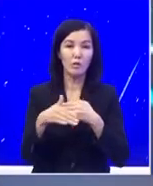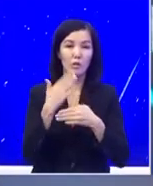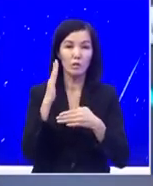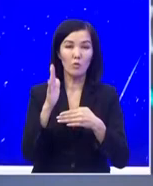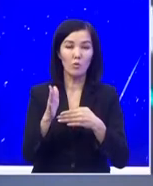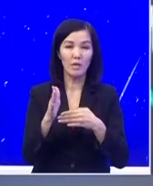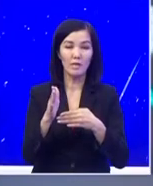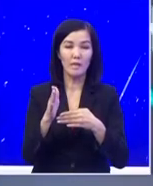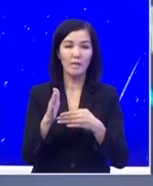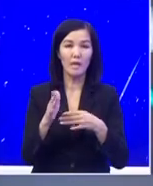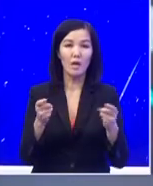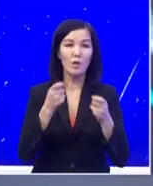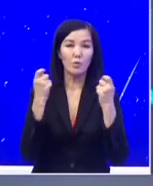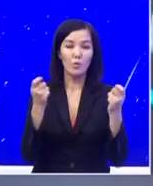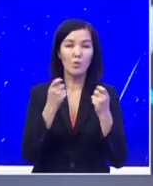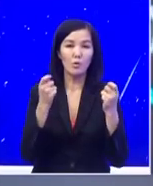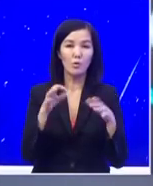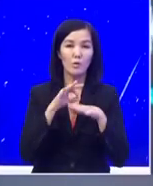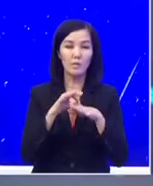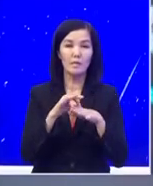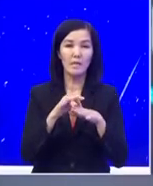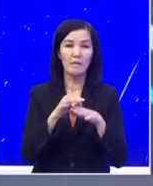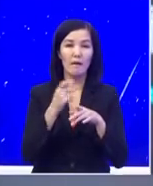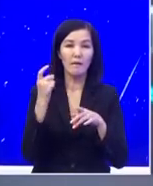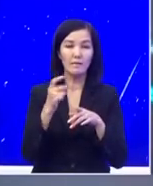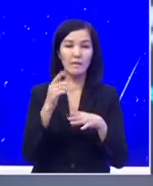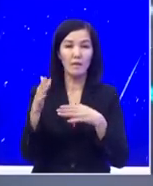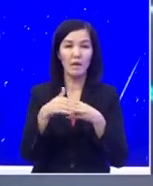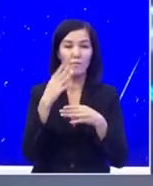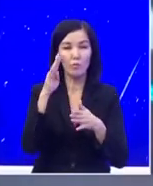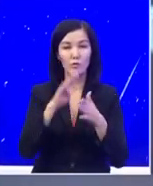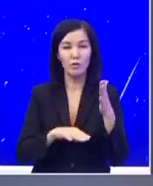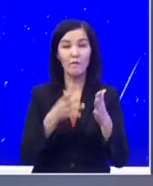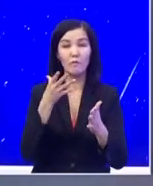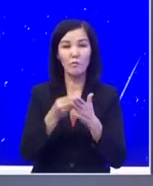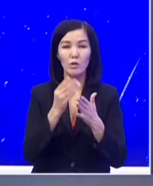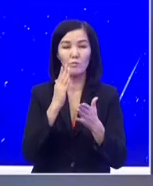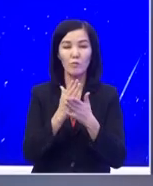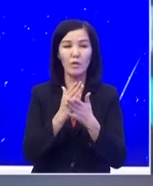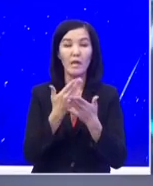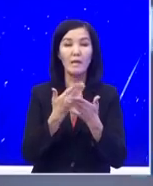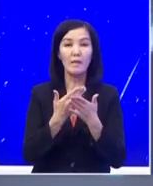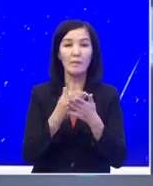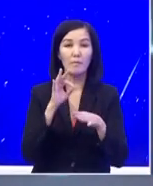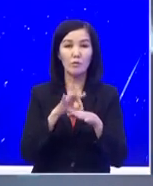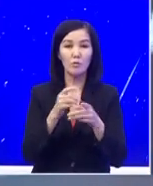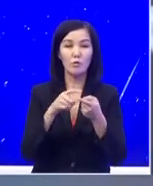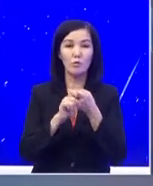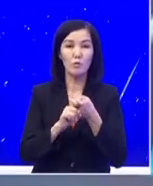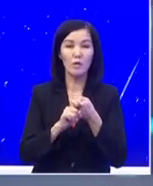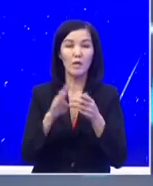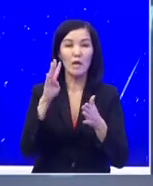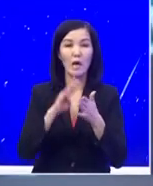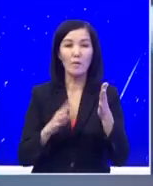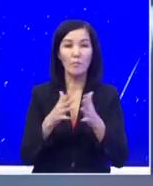қолданылады. Яғни той жасаған тұлғалар жауапқа тартылады, сәйкесінше айыппұл арқалайды. Егер де бұл жиындардан жұқтыру дерегі анықталса, айыппұл